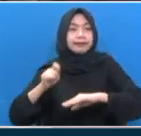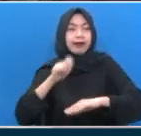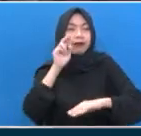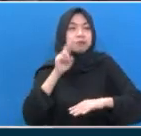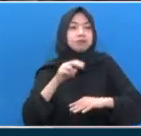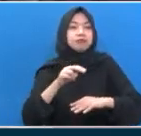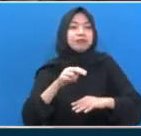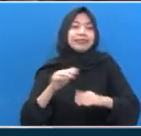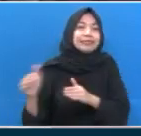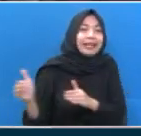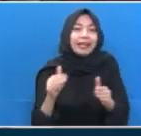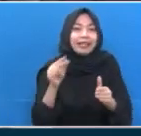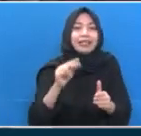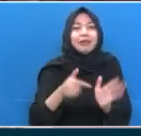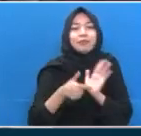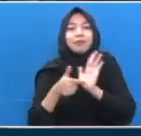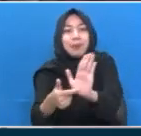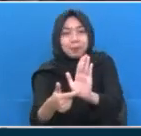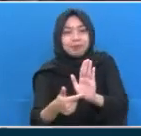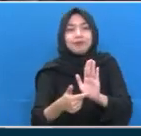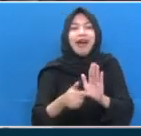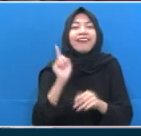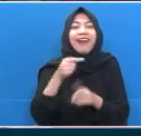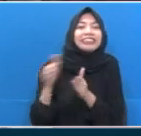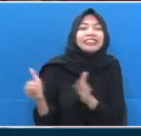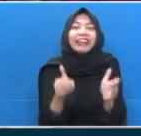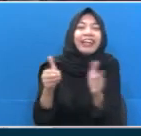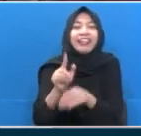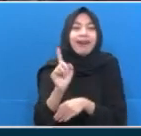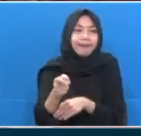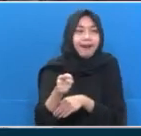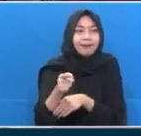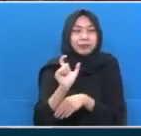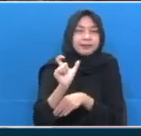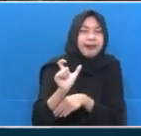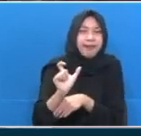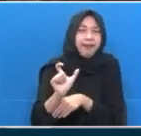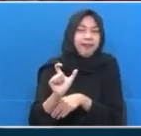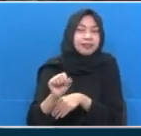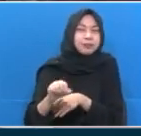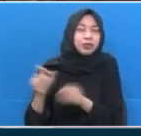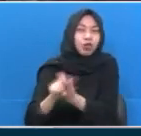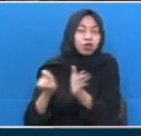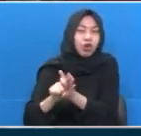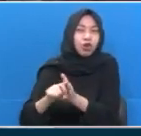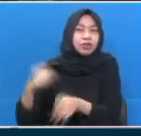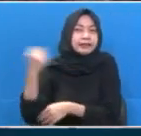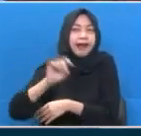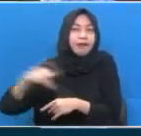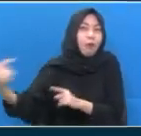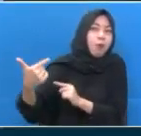apa strateginya apa yang kemudian Anda incar untuk menjadi pembelaan klien anda di sidang